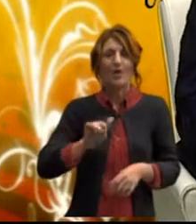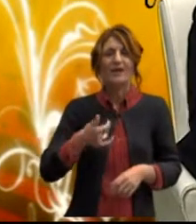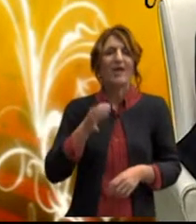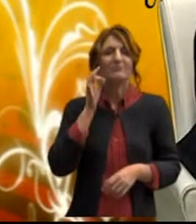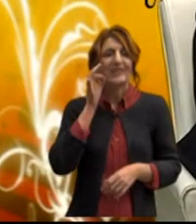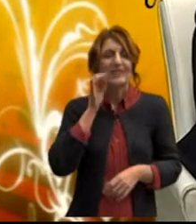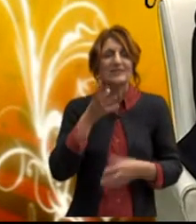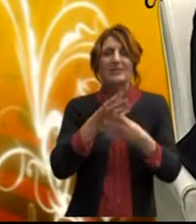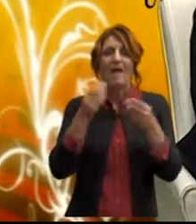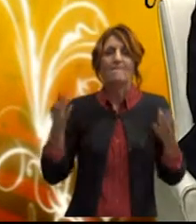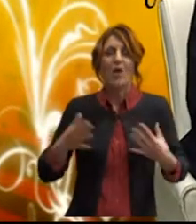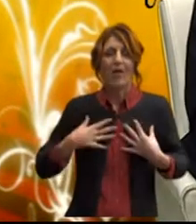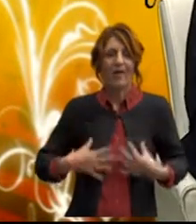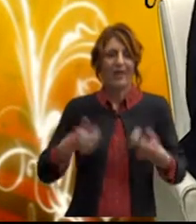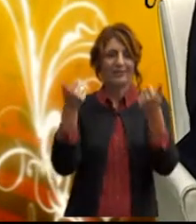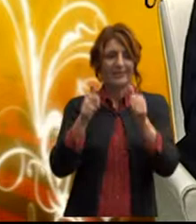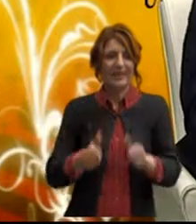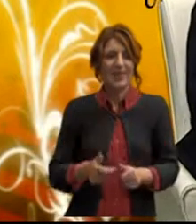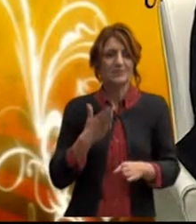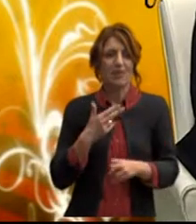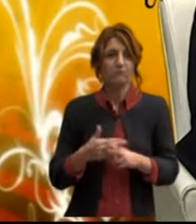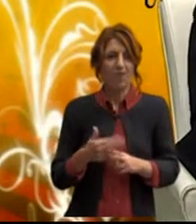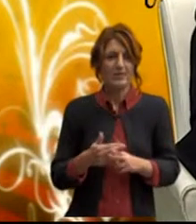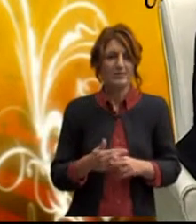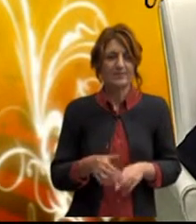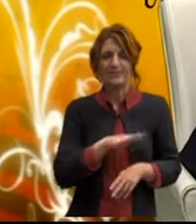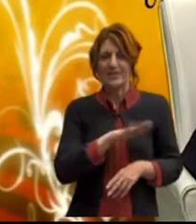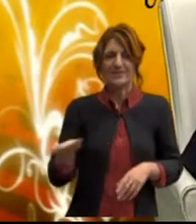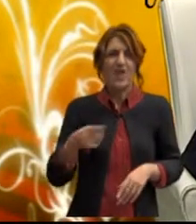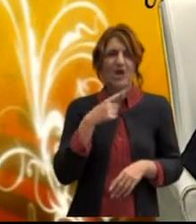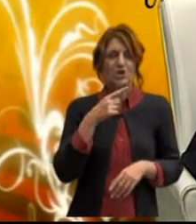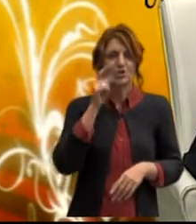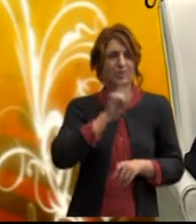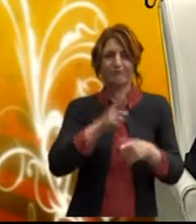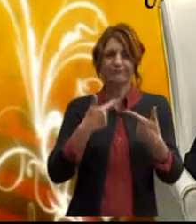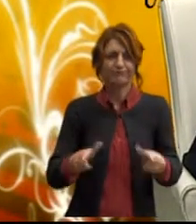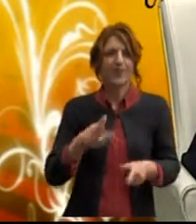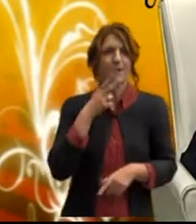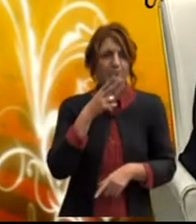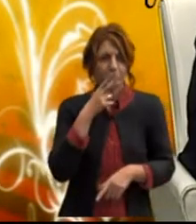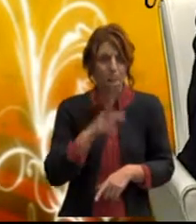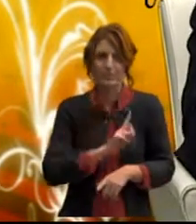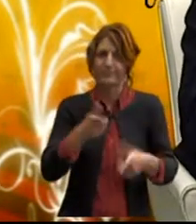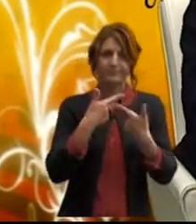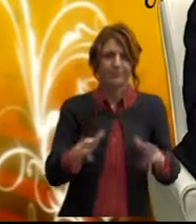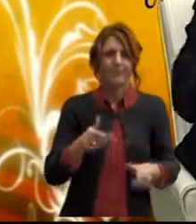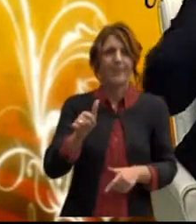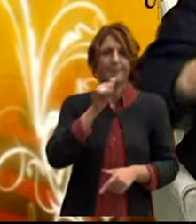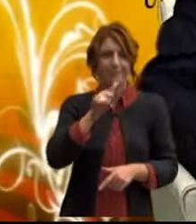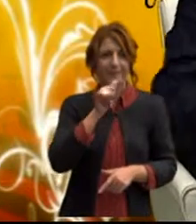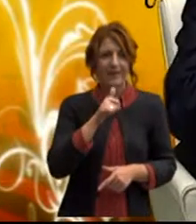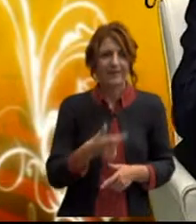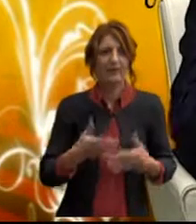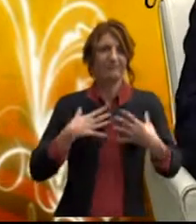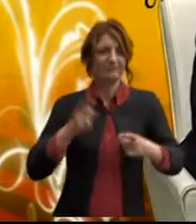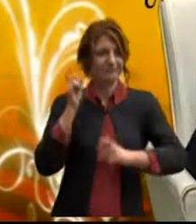za mnoge tjelesne bolesti. Dakle, svi kažu da pacijent ne smije pušiti, dakle, da ne pije i tako dalje, ono,